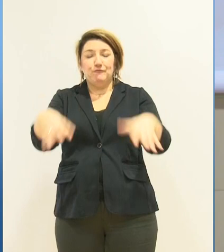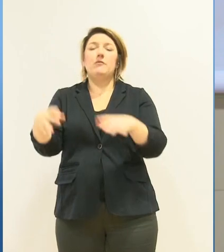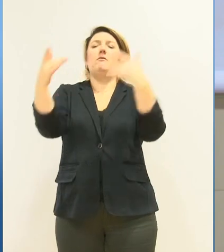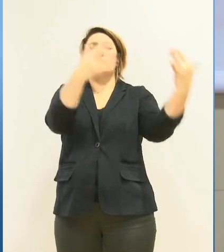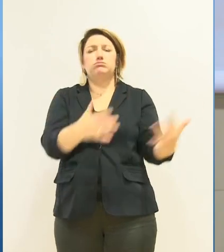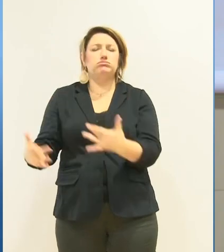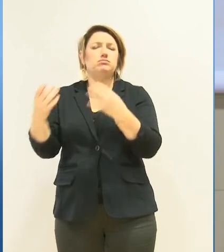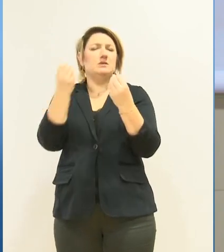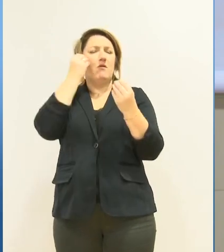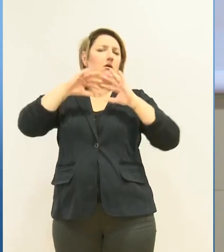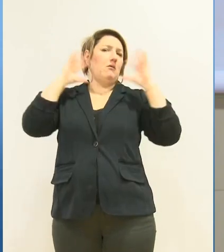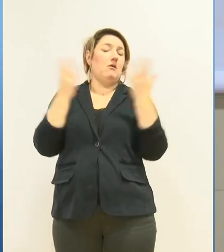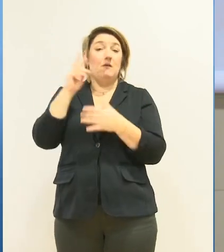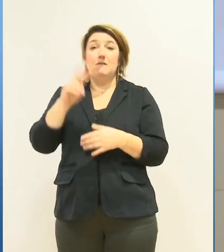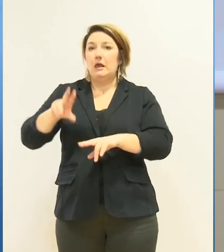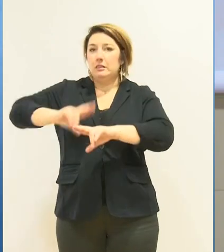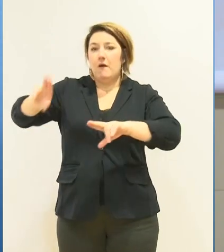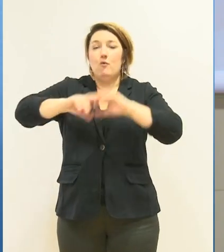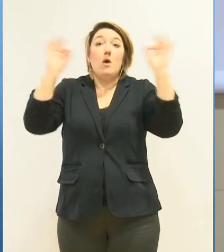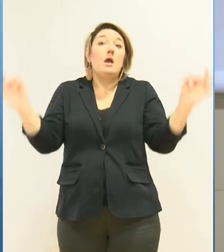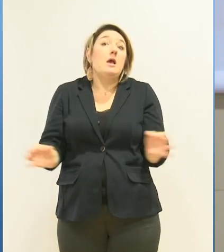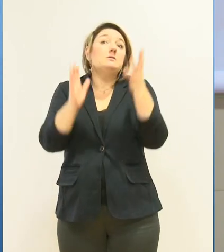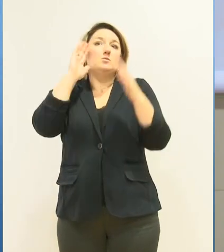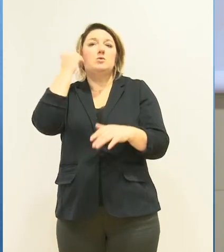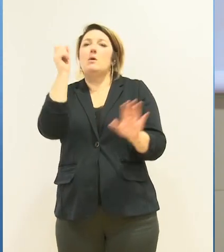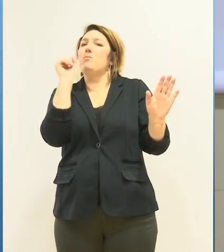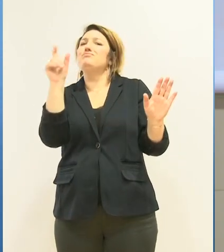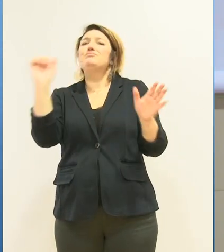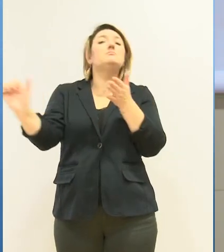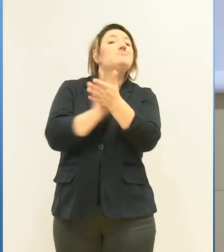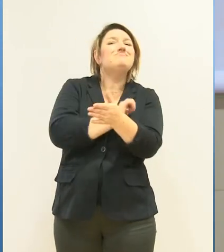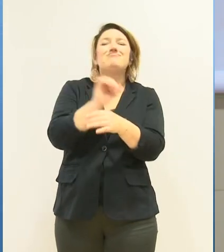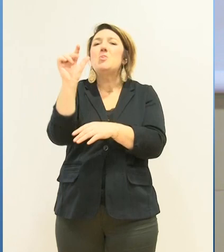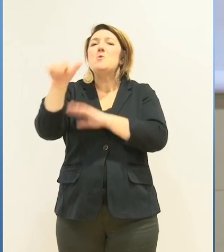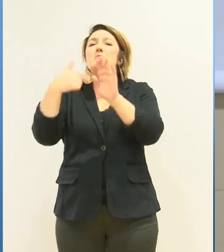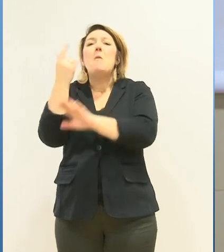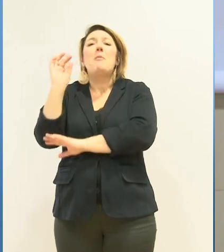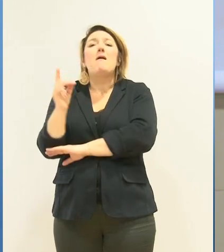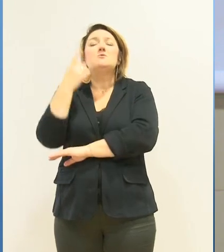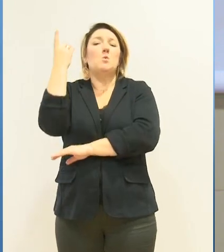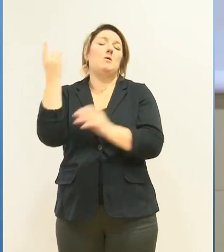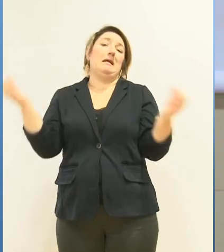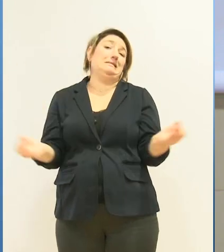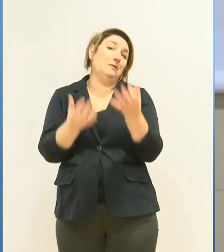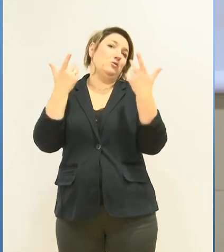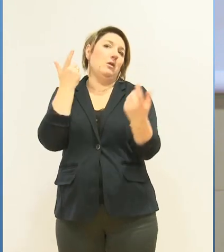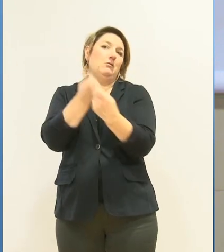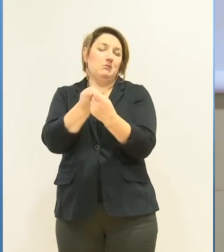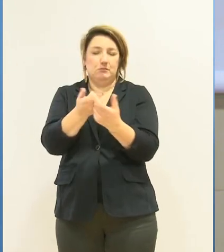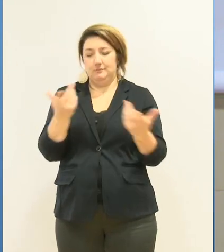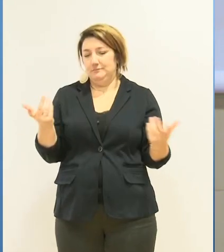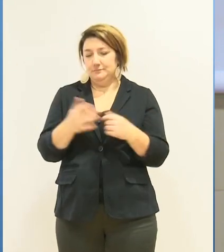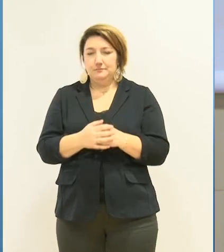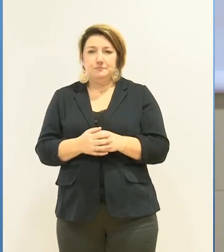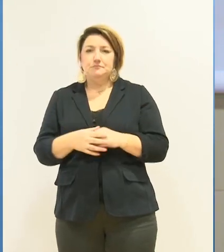compte tenu des travaux d'une ampleur exceptionnelle également que nous menons en cette fin d'année cette mesure a été travaillée afin